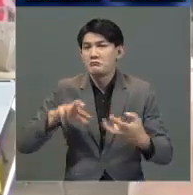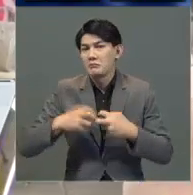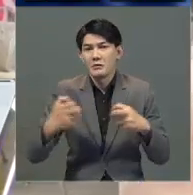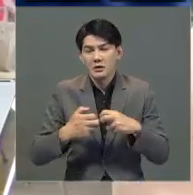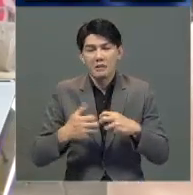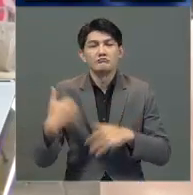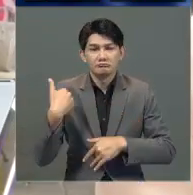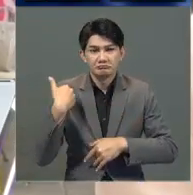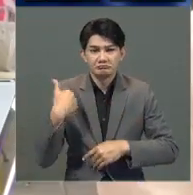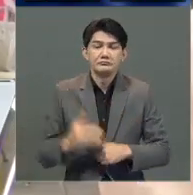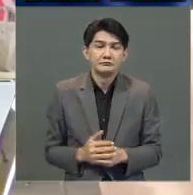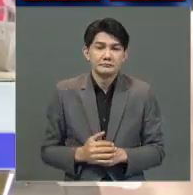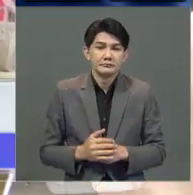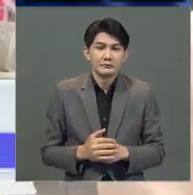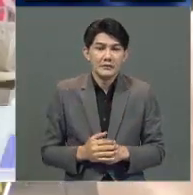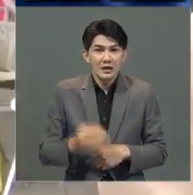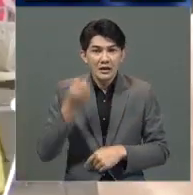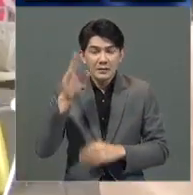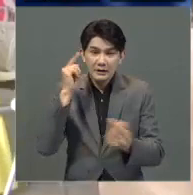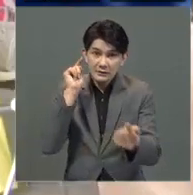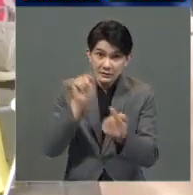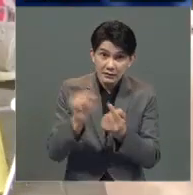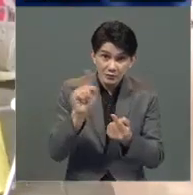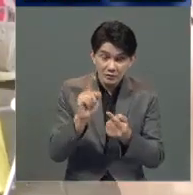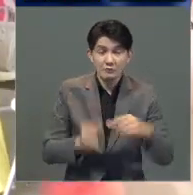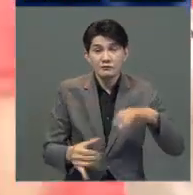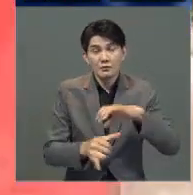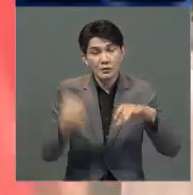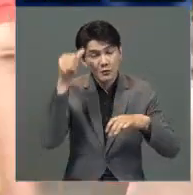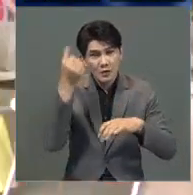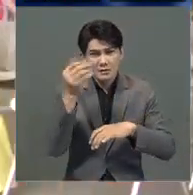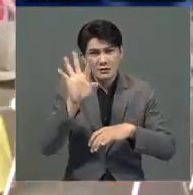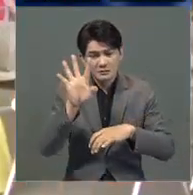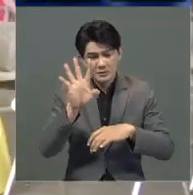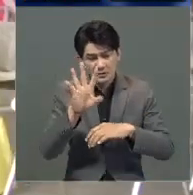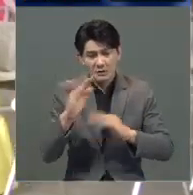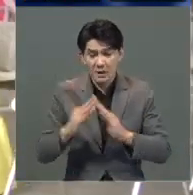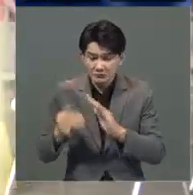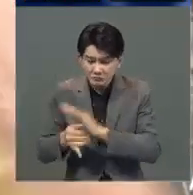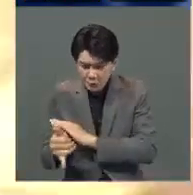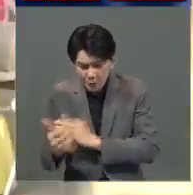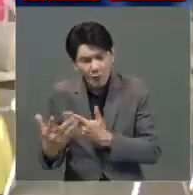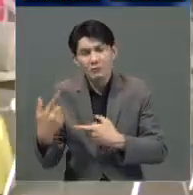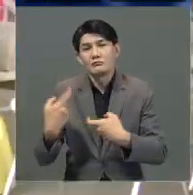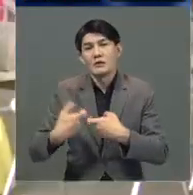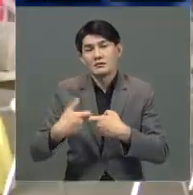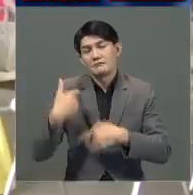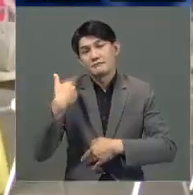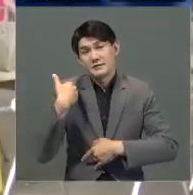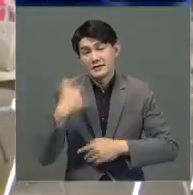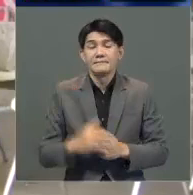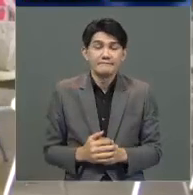ได้ตนกลับบ้านไม่ได้ก็กลับไปถึงบ้านว่าต้องไปตักตัวอีก 14วันก็ได้ออกมาได้ใช่